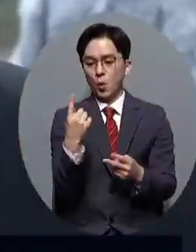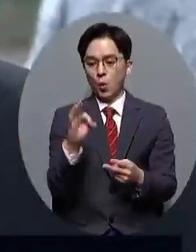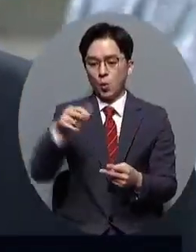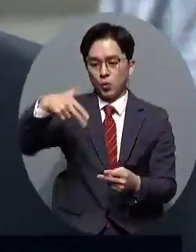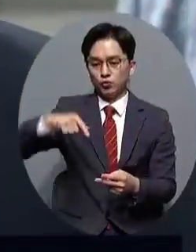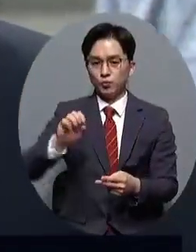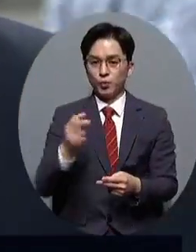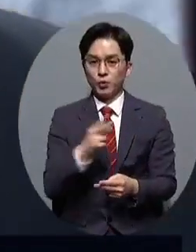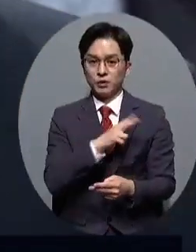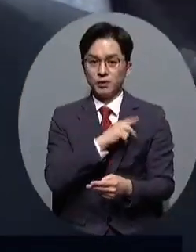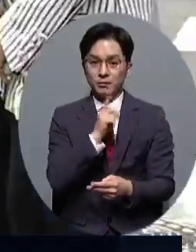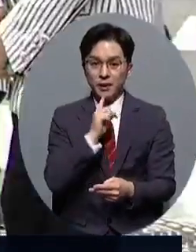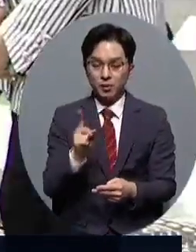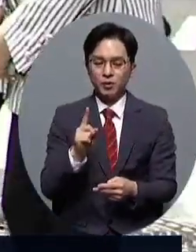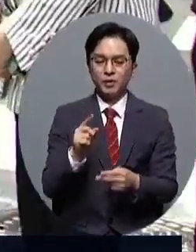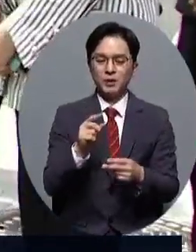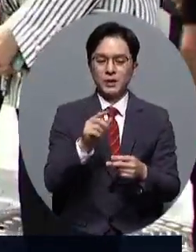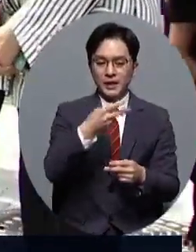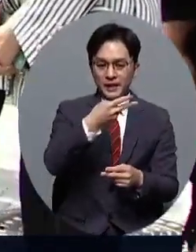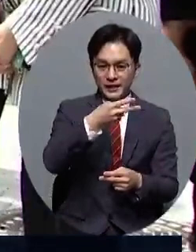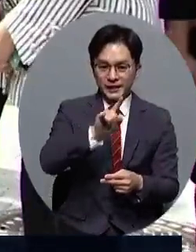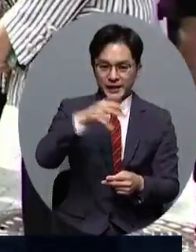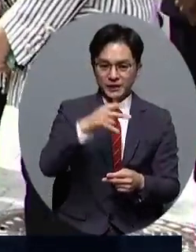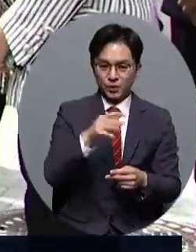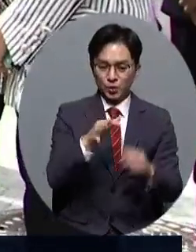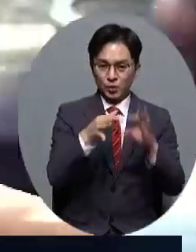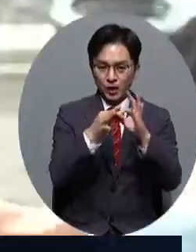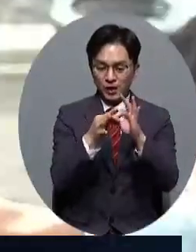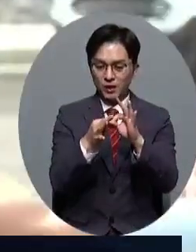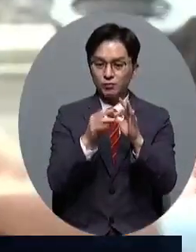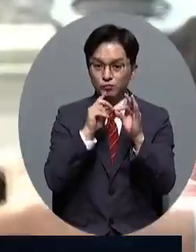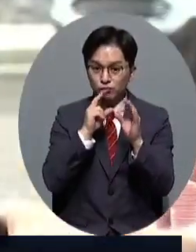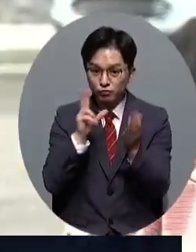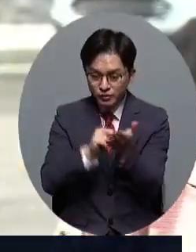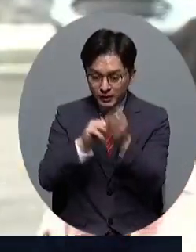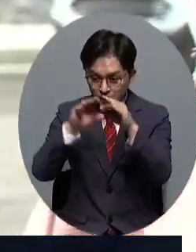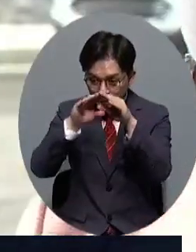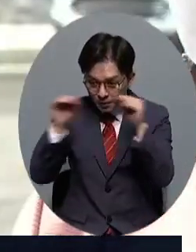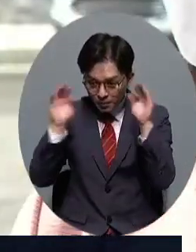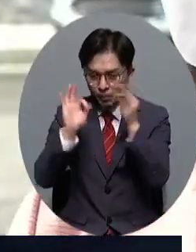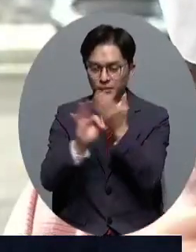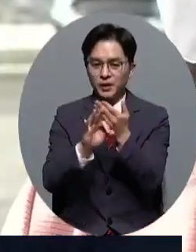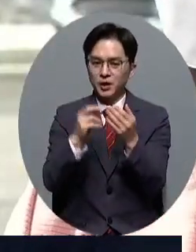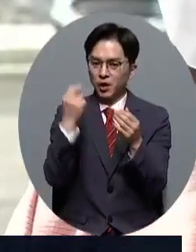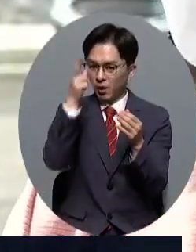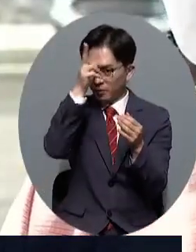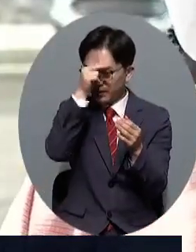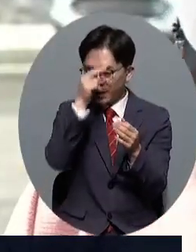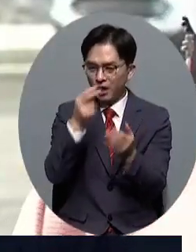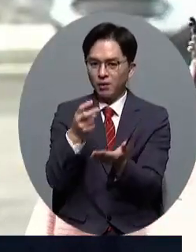검찰 게이트로 번질 수도 있다며 관련 법조인 특검까지 주장했습니다. TV조선 이재중입니다.